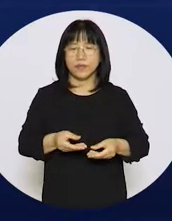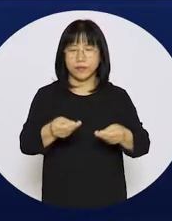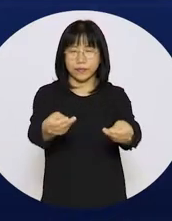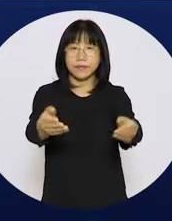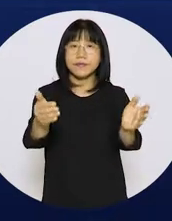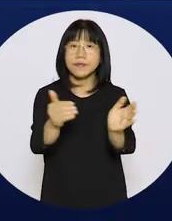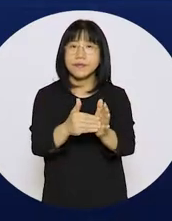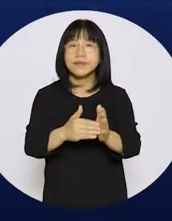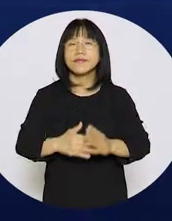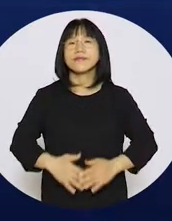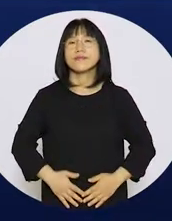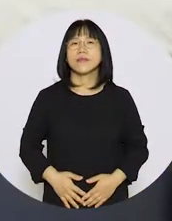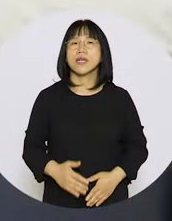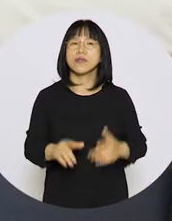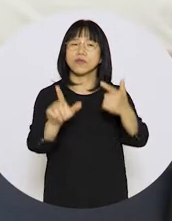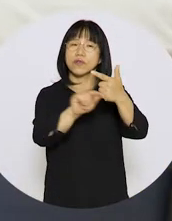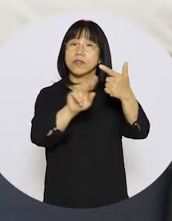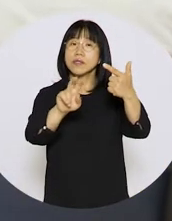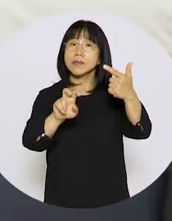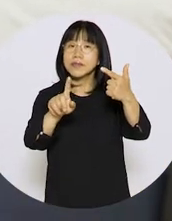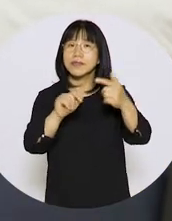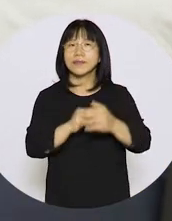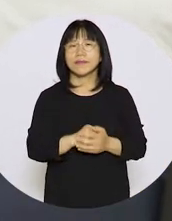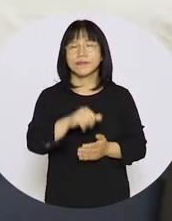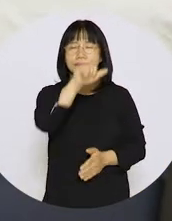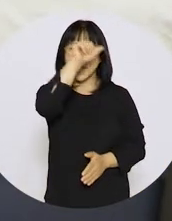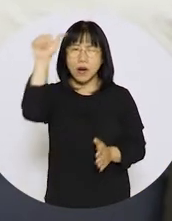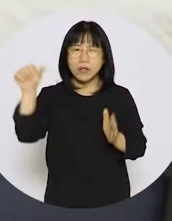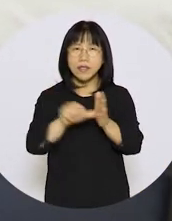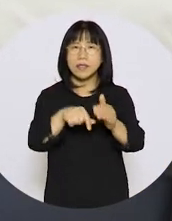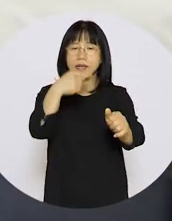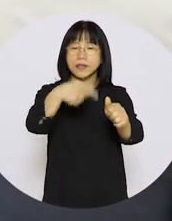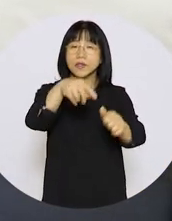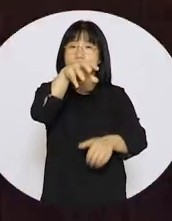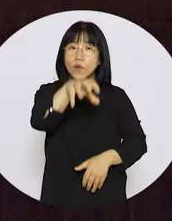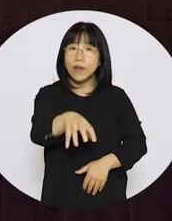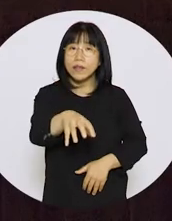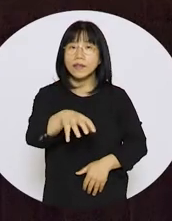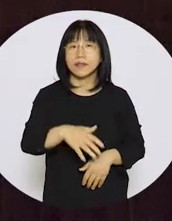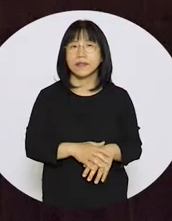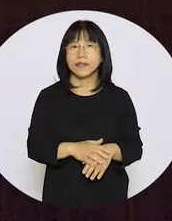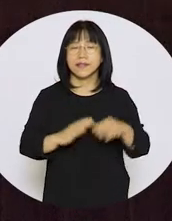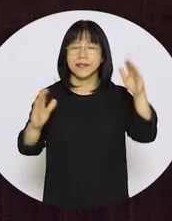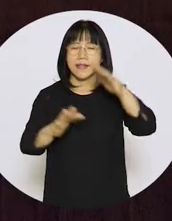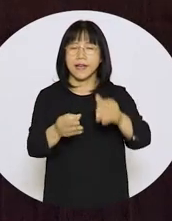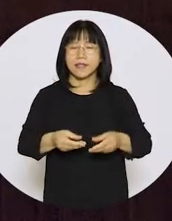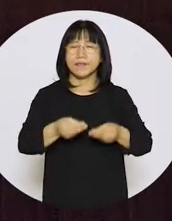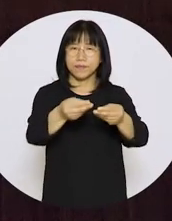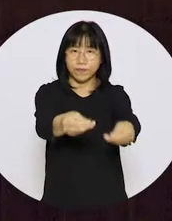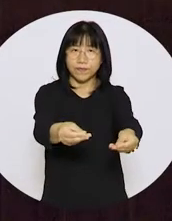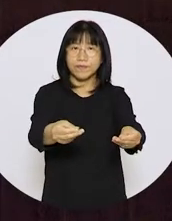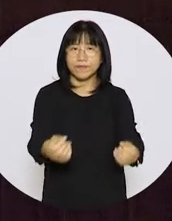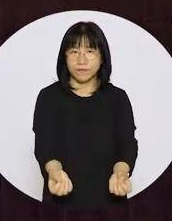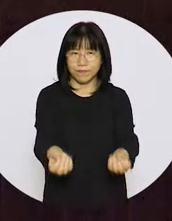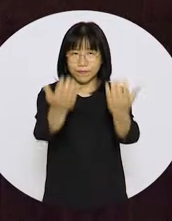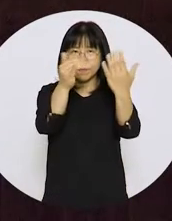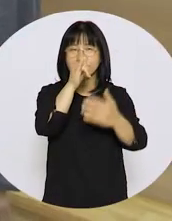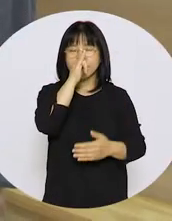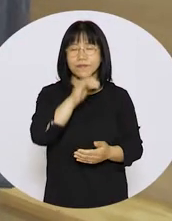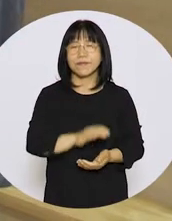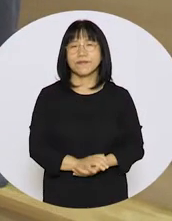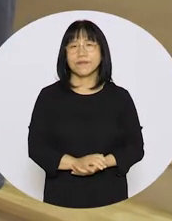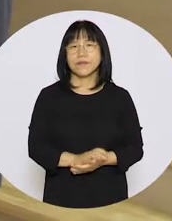전달했습니다 지난 22일 강서 평생학습관 에서 강서고 장악해 장학금 전달식이 열렸습니다